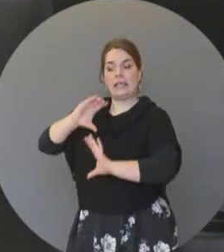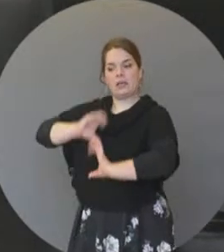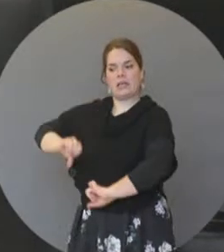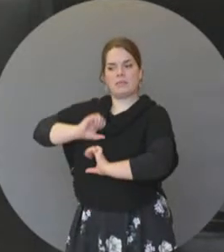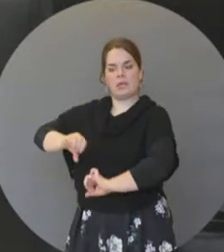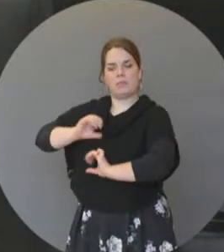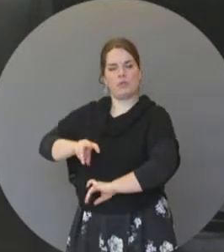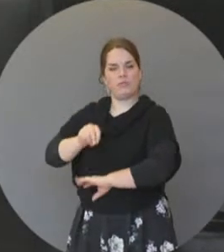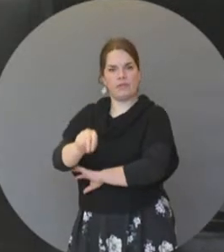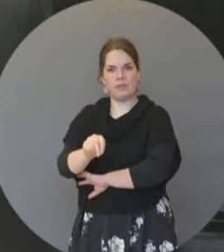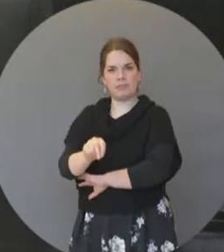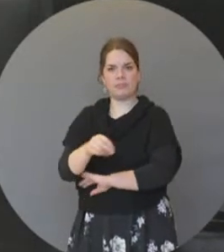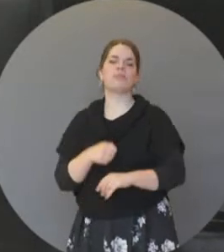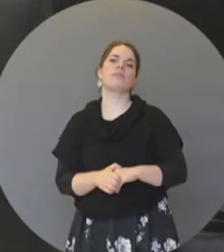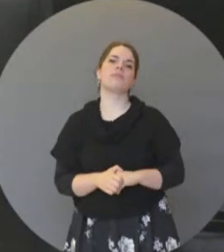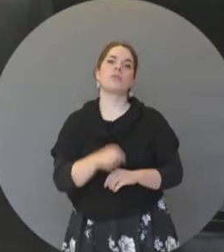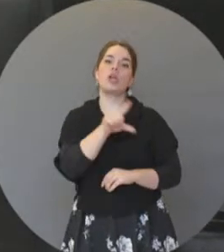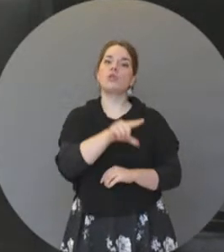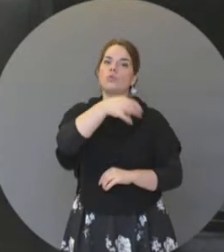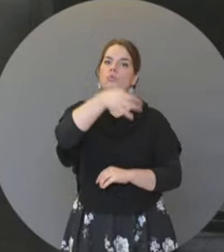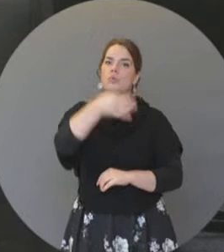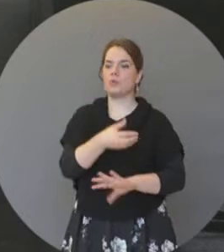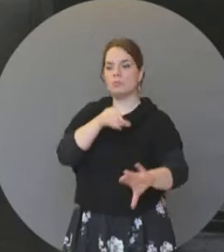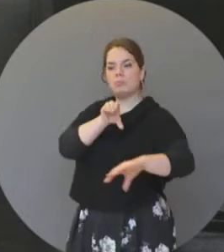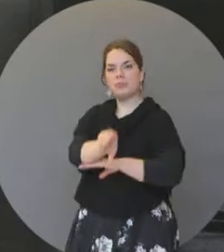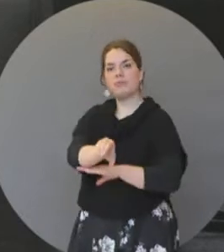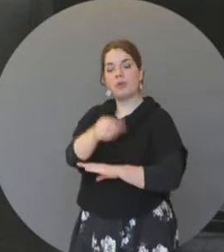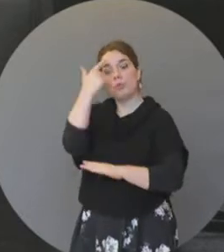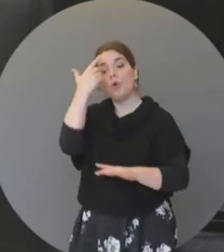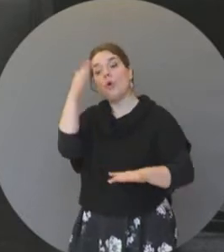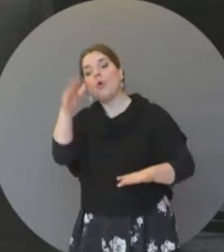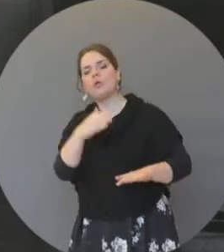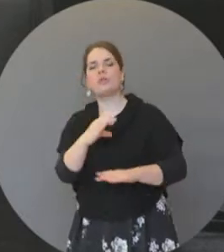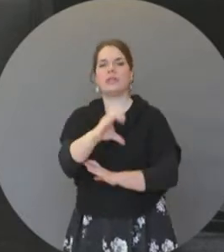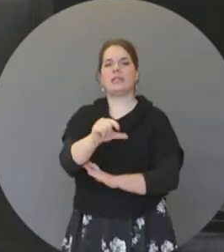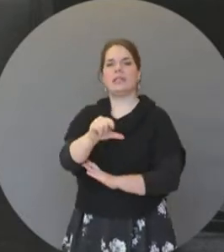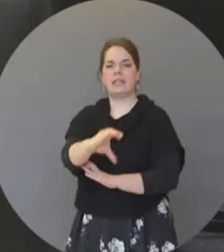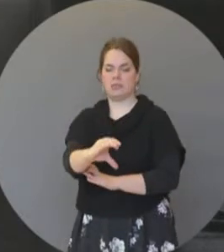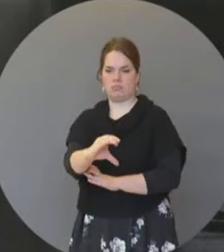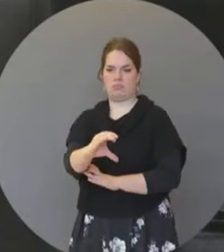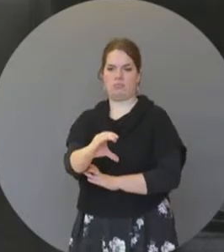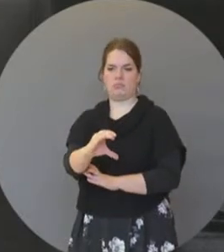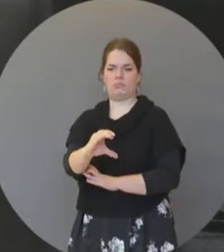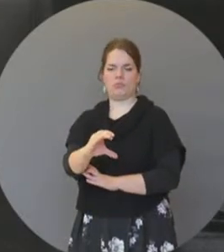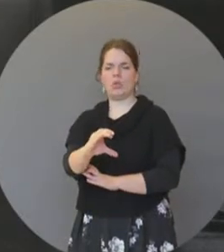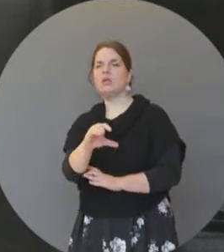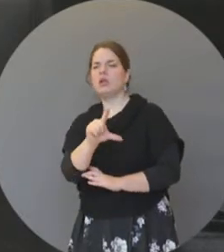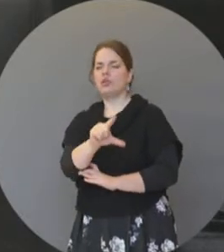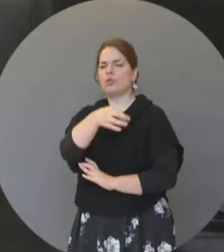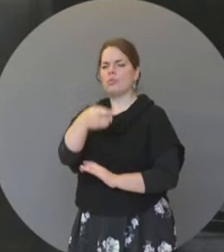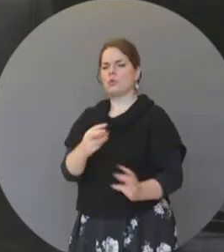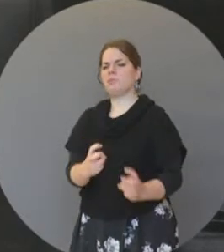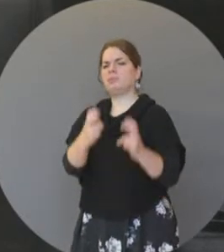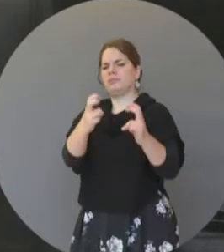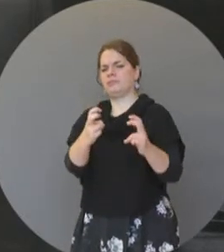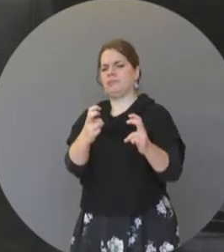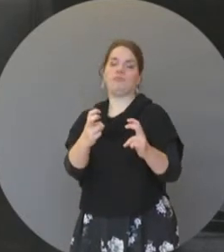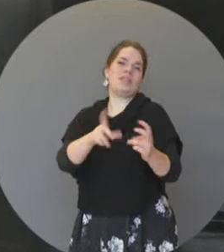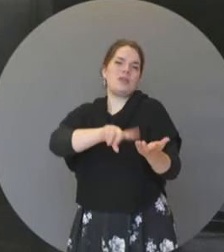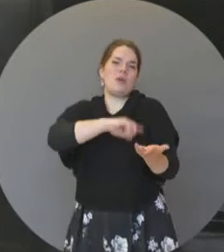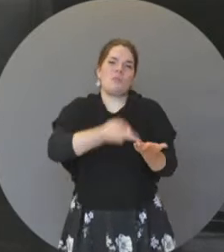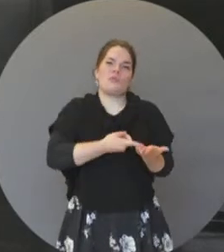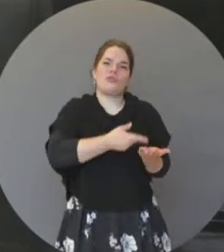et 2% pour les autres clips cette revalorisation sera d'ailleurs soumis naturellement au budget 2023